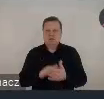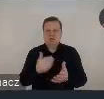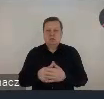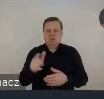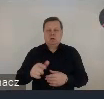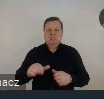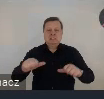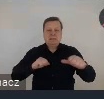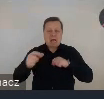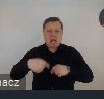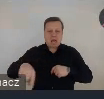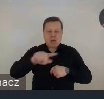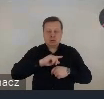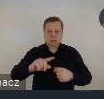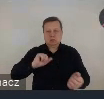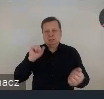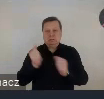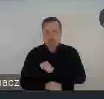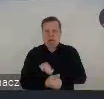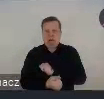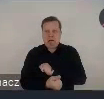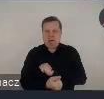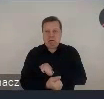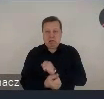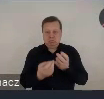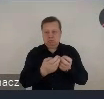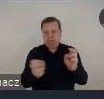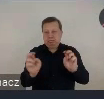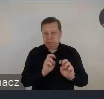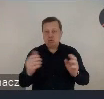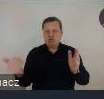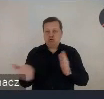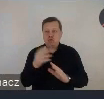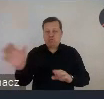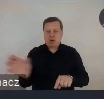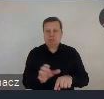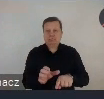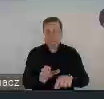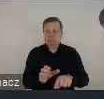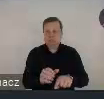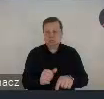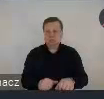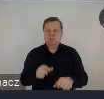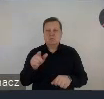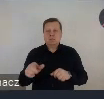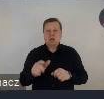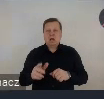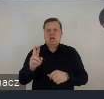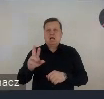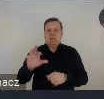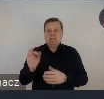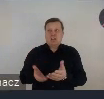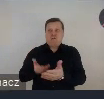składzie zarządu i takie nowe osoby już złożyły wniosek do Krajowego